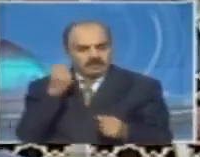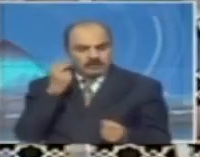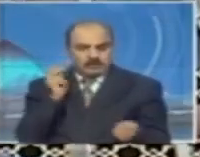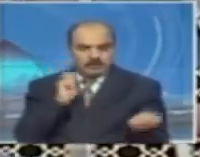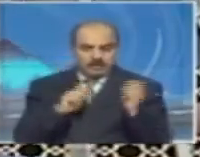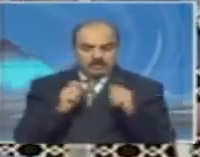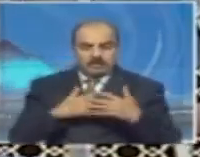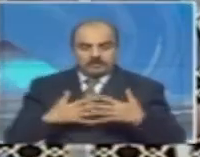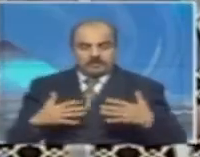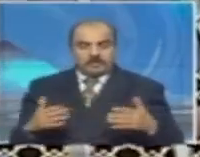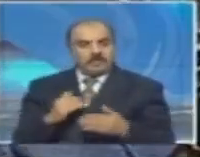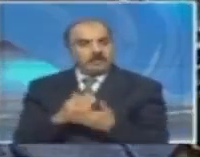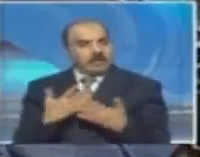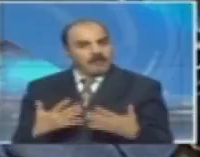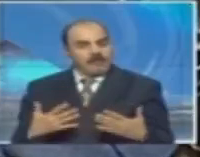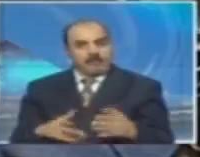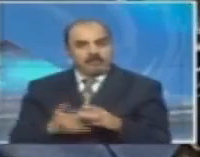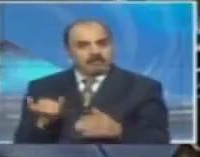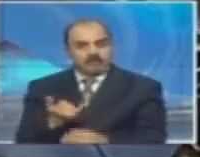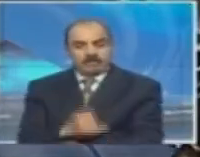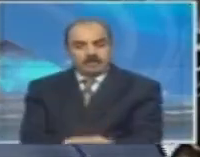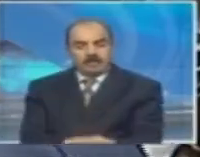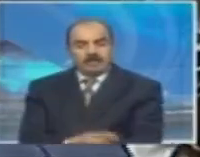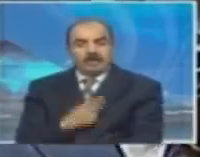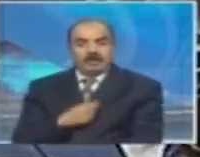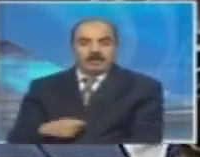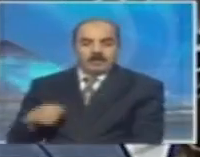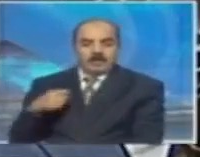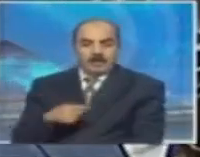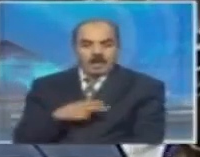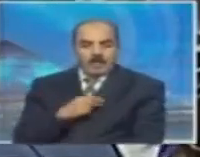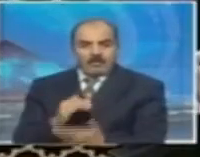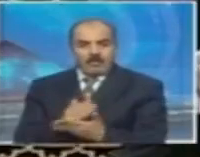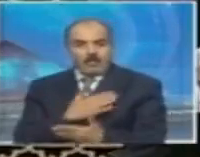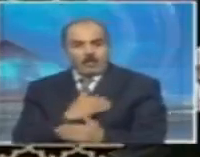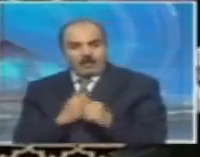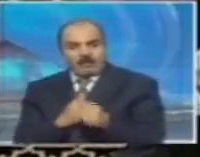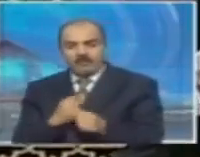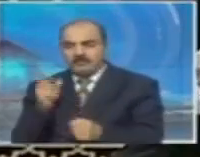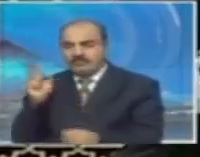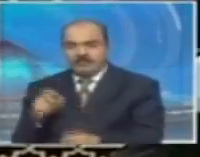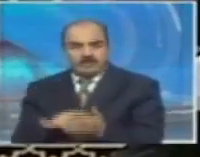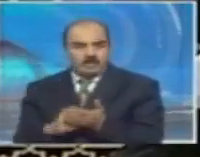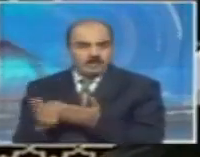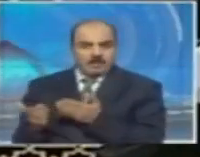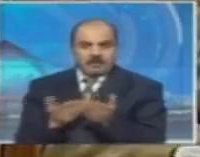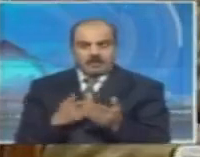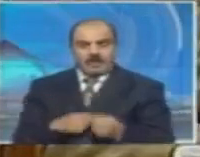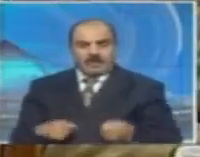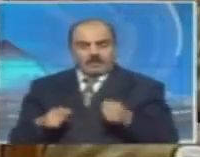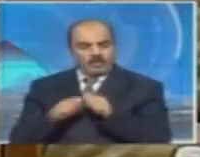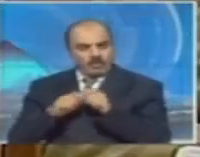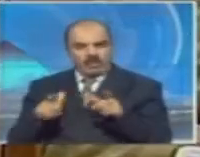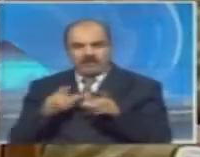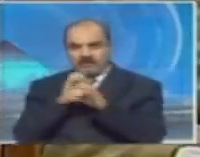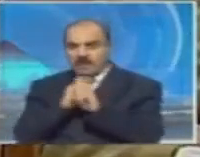اتاحات وتسهيل الحصول على الخدمات العامه فضلا عن تعزيز الثقه بين الحكومه والمواطن وتوفير مزيد من الشفافيه